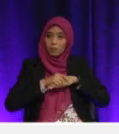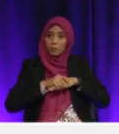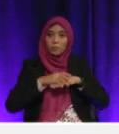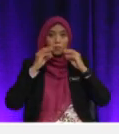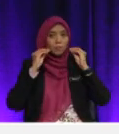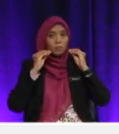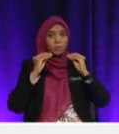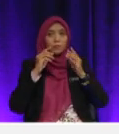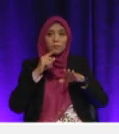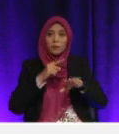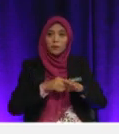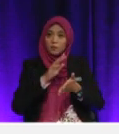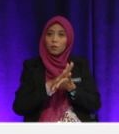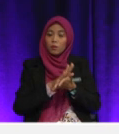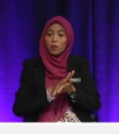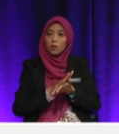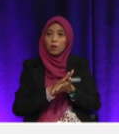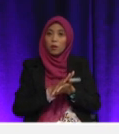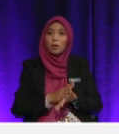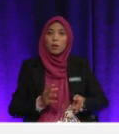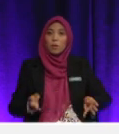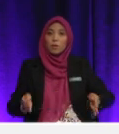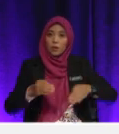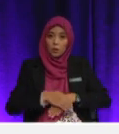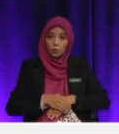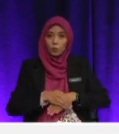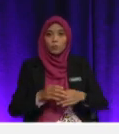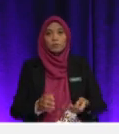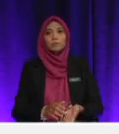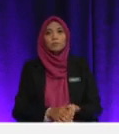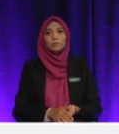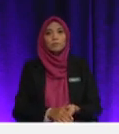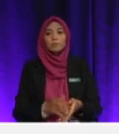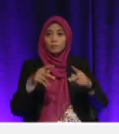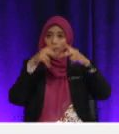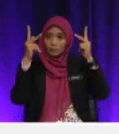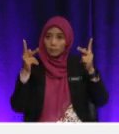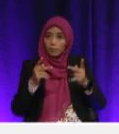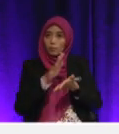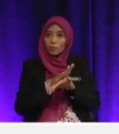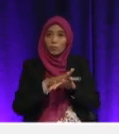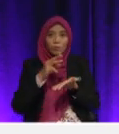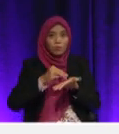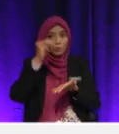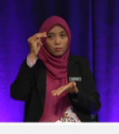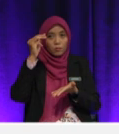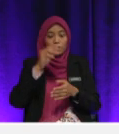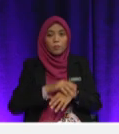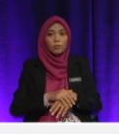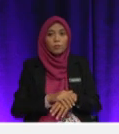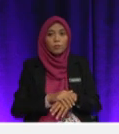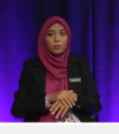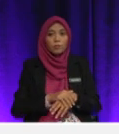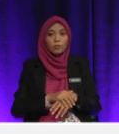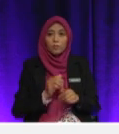di sekolah melayunya dan yang ketiganya pemeriksaan Sekolah Menengah dikendalikan dalam bahasa